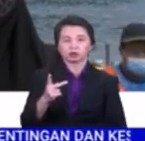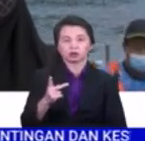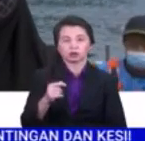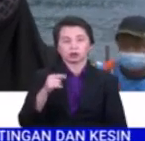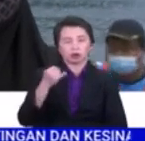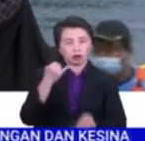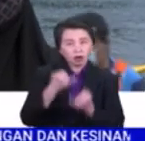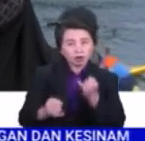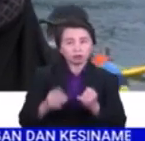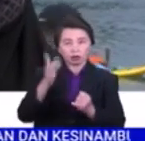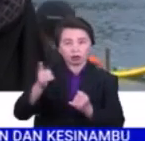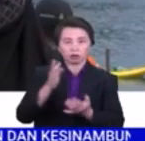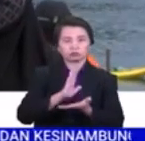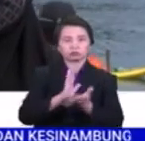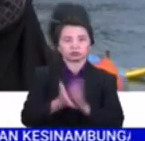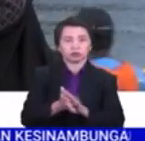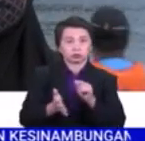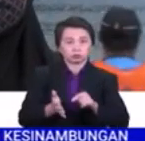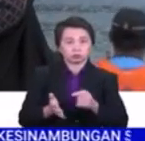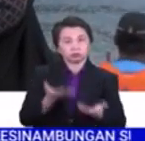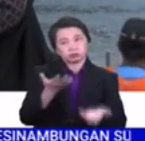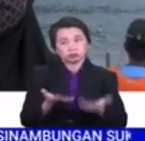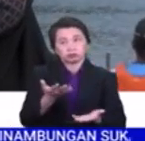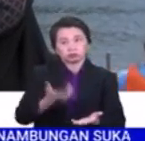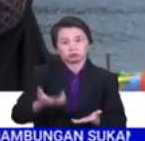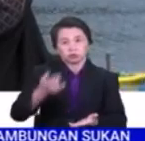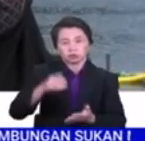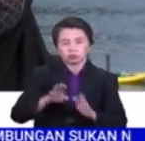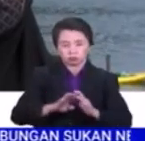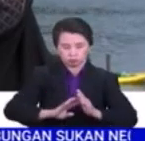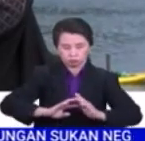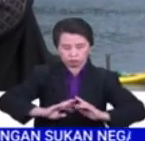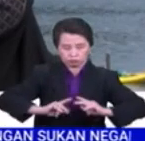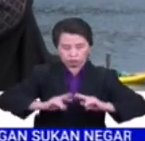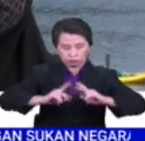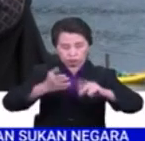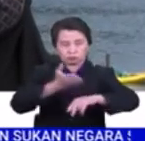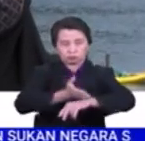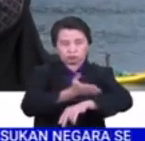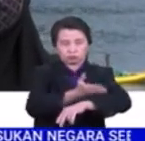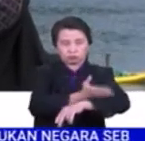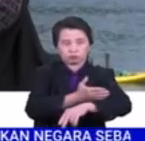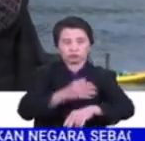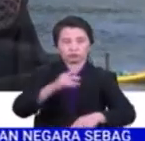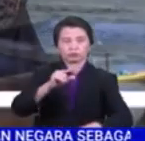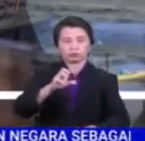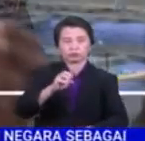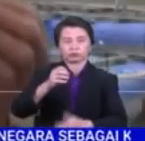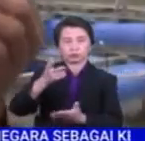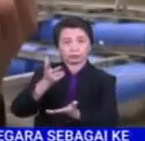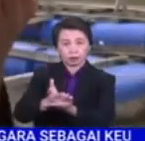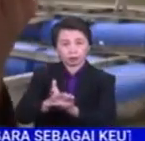menjadi satu, kita kata, produk untuk membangunkan geopark Gerai ini, insyaAllah.